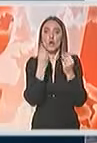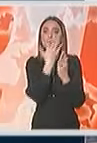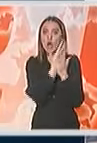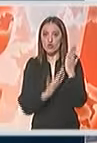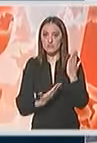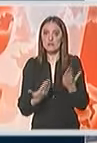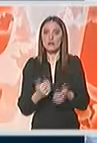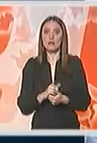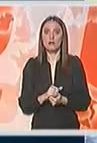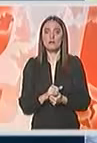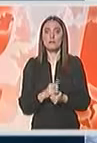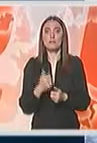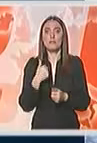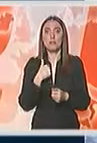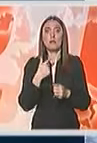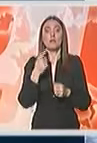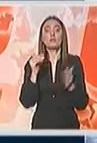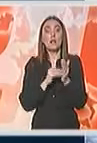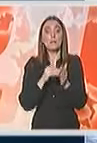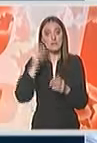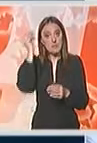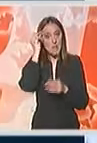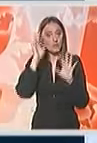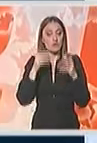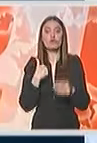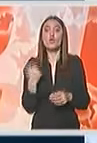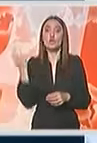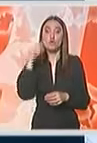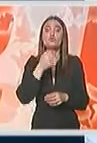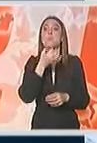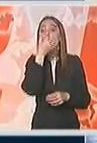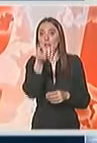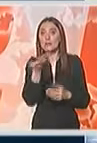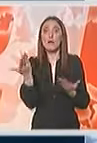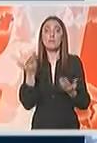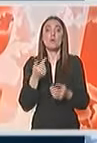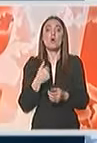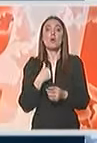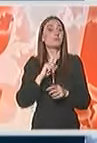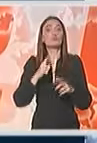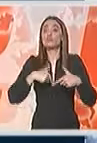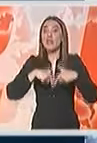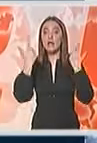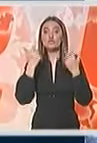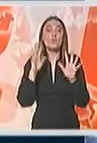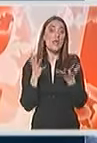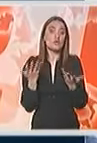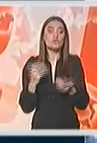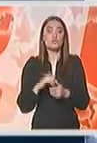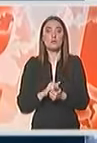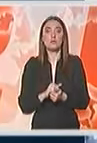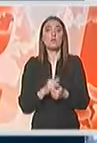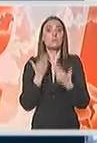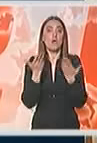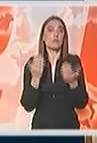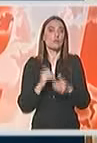i tako. Kad treba nešto da se nauči, mi dođemo, pitamo, kad nam nije nešto jasno,